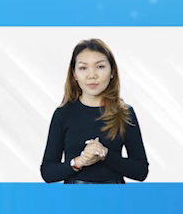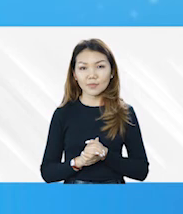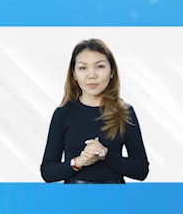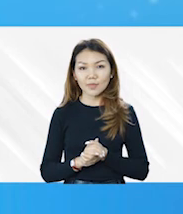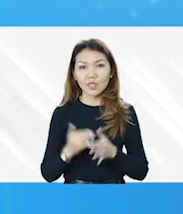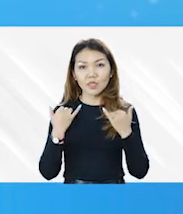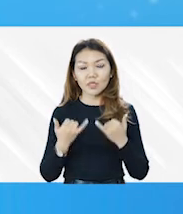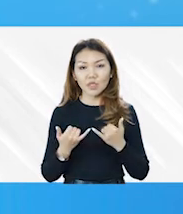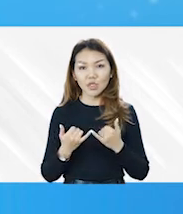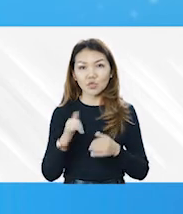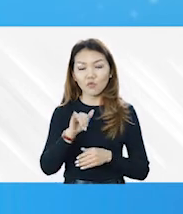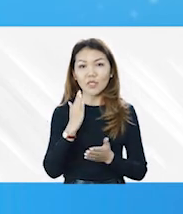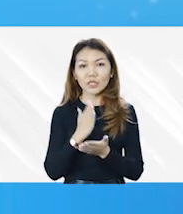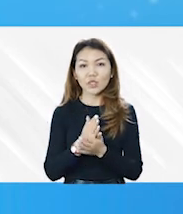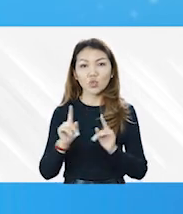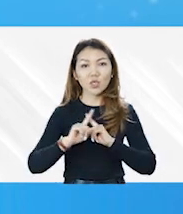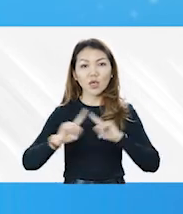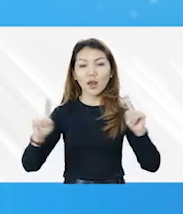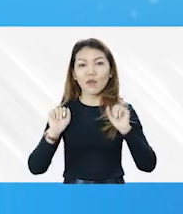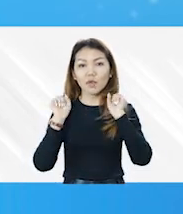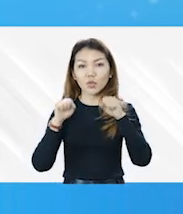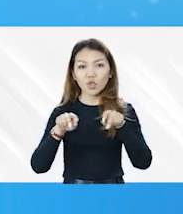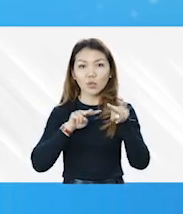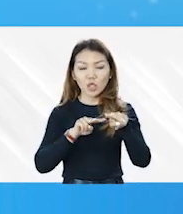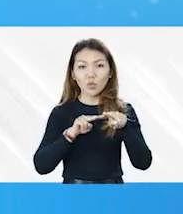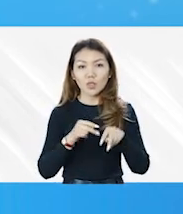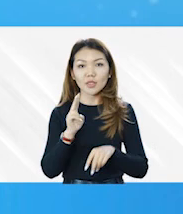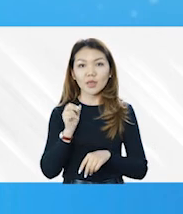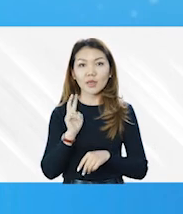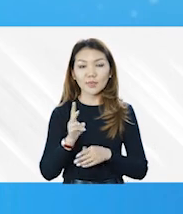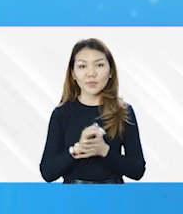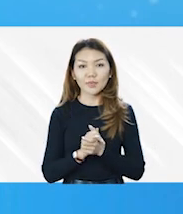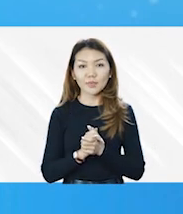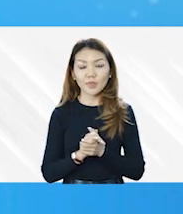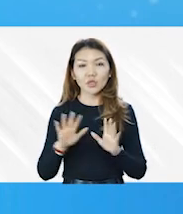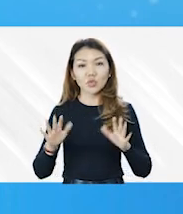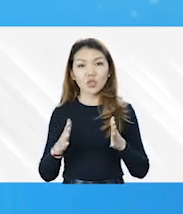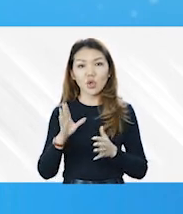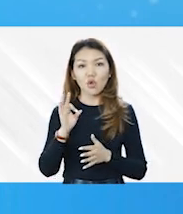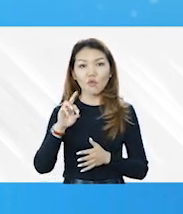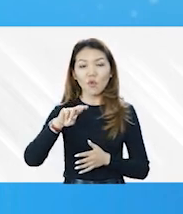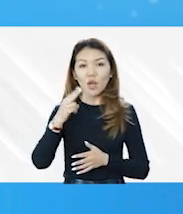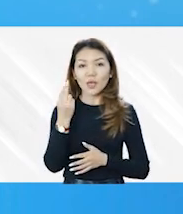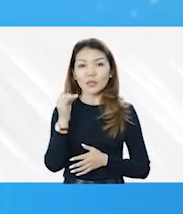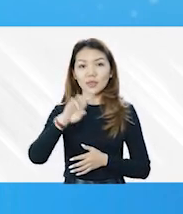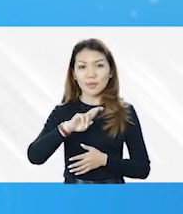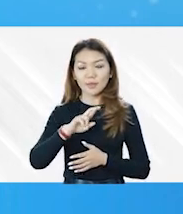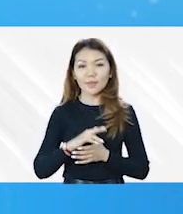И сейчас у вас есть уникальная возможность понаблюдать за тем, как происходит овуляция.